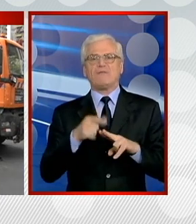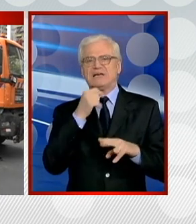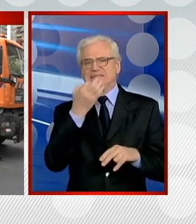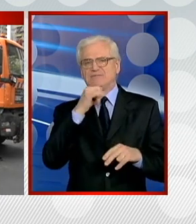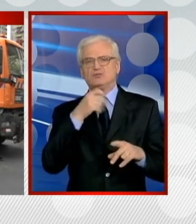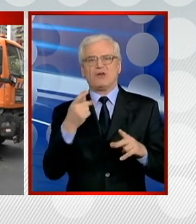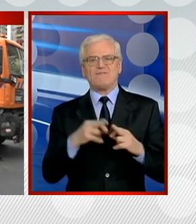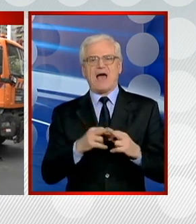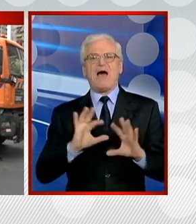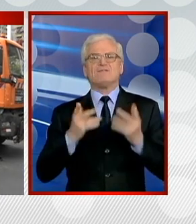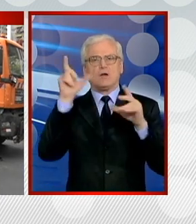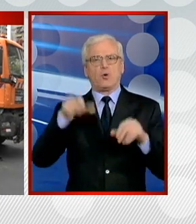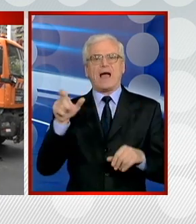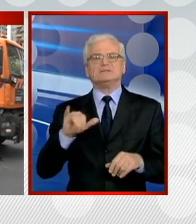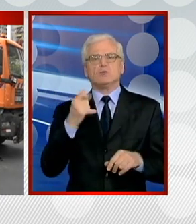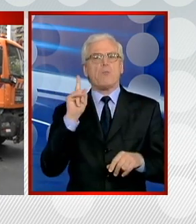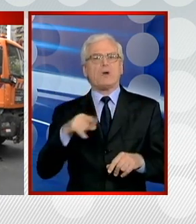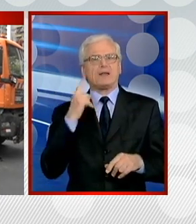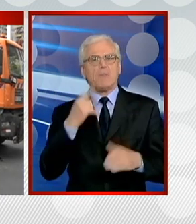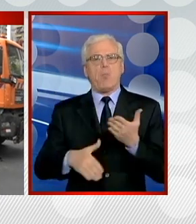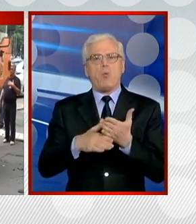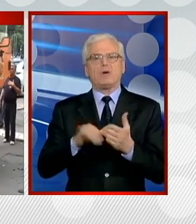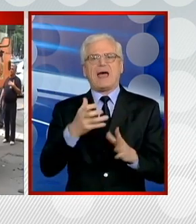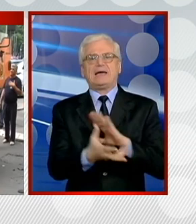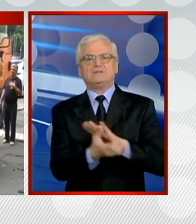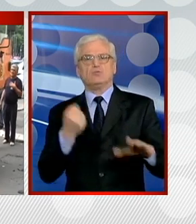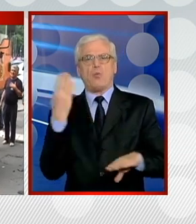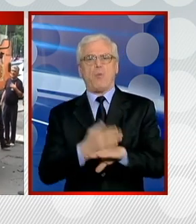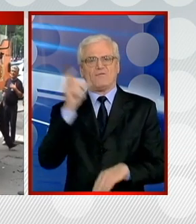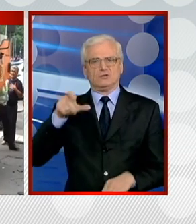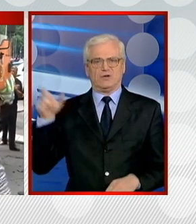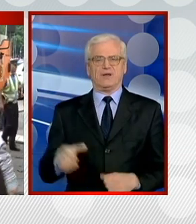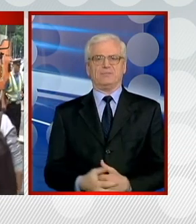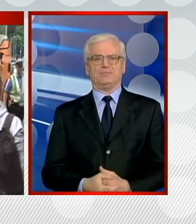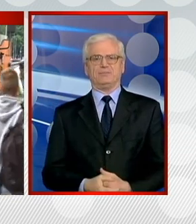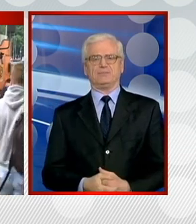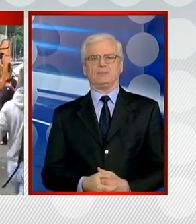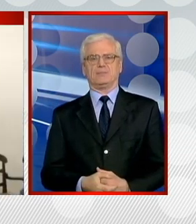Cvićeve. Vatrogasci su morali da intervenišu kako bi izvukli povređene.